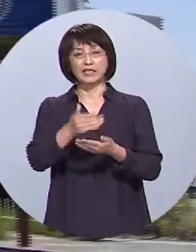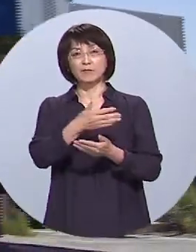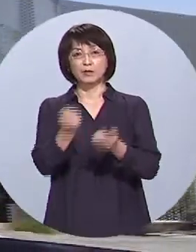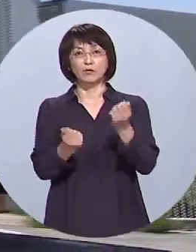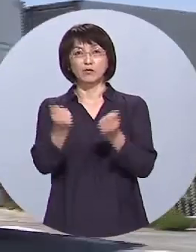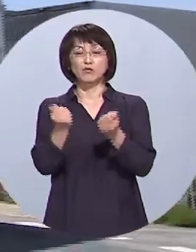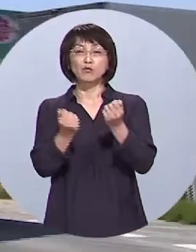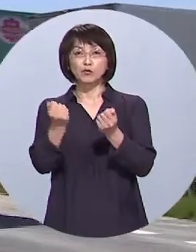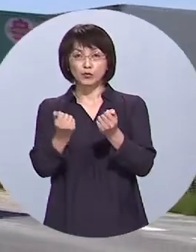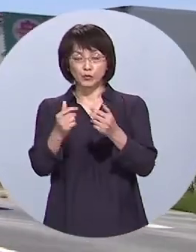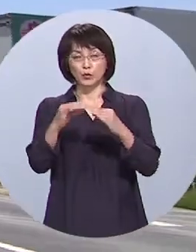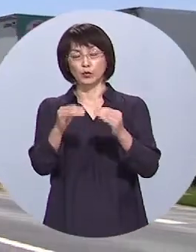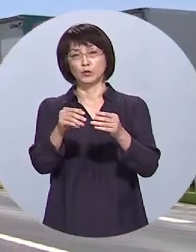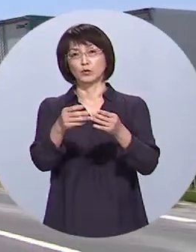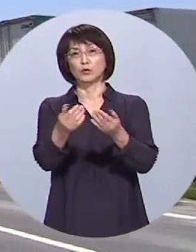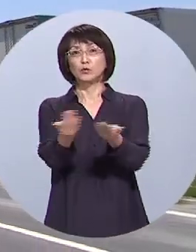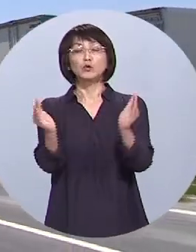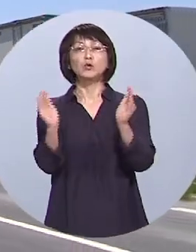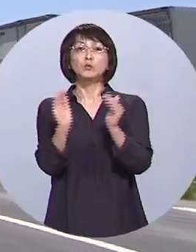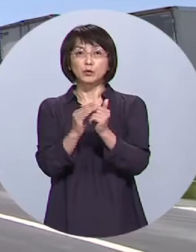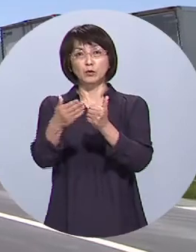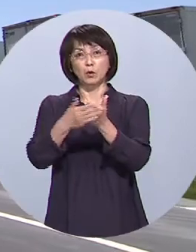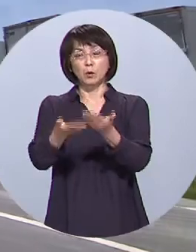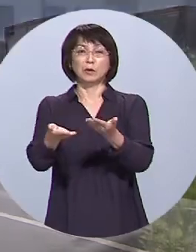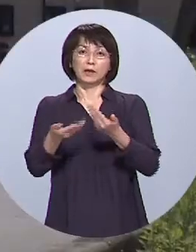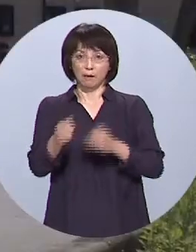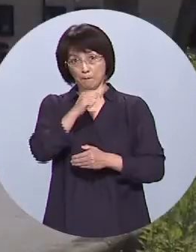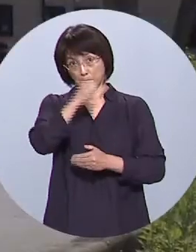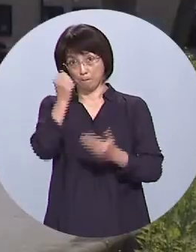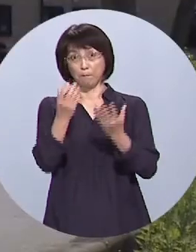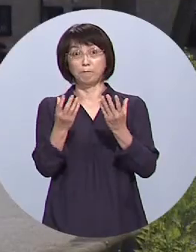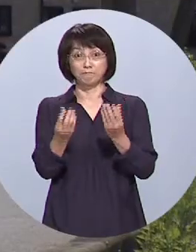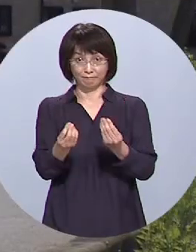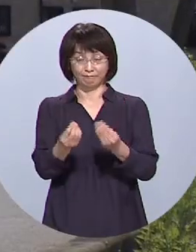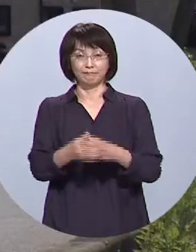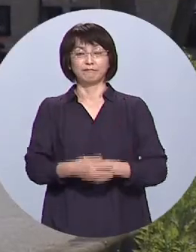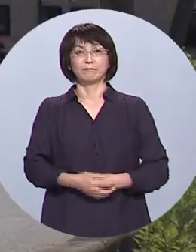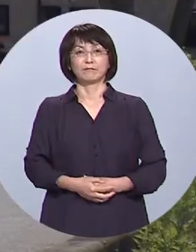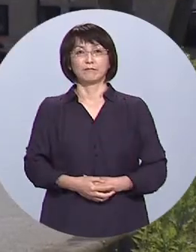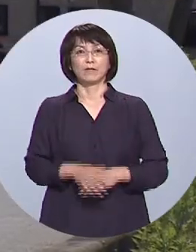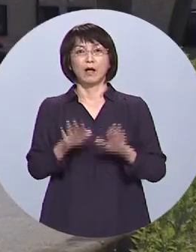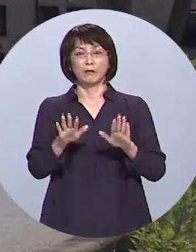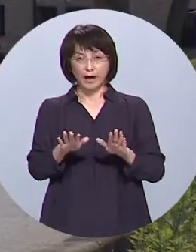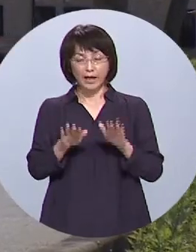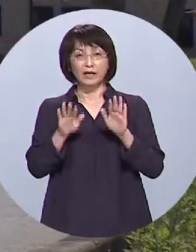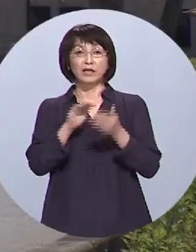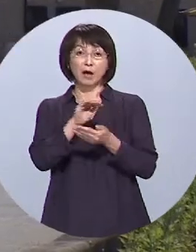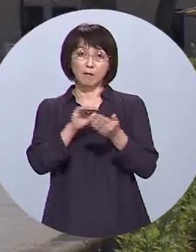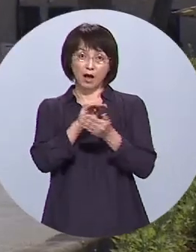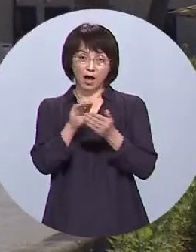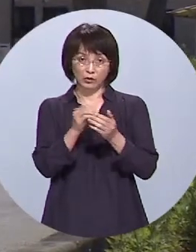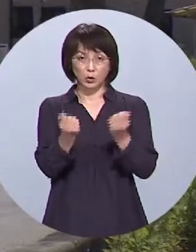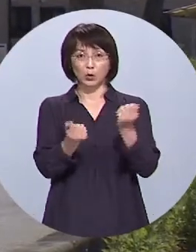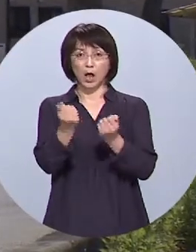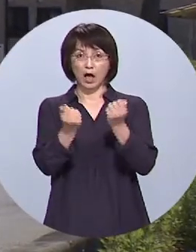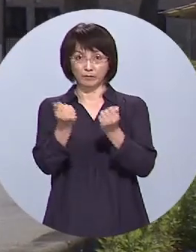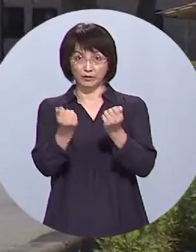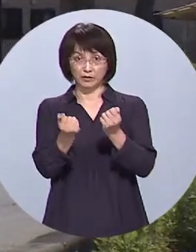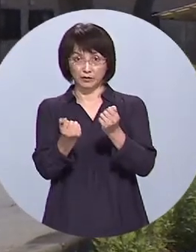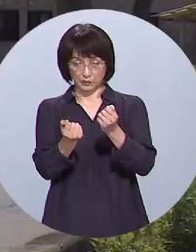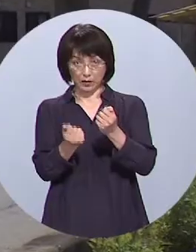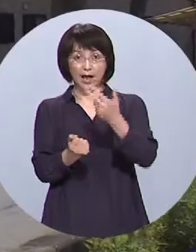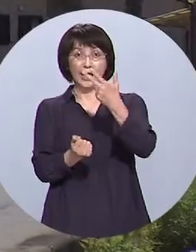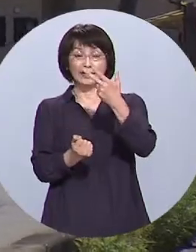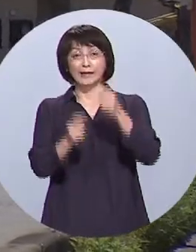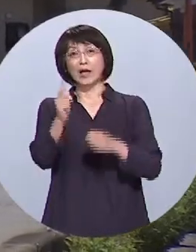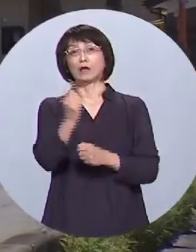輸グループさんの協力で完成しました。 ありがとうございます。 ね、この今玉のラッピングトラックは7トン車で主に加